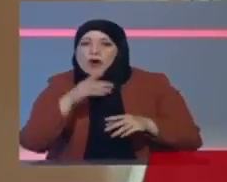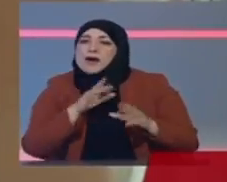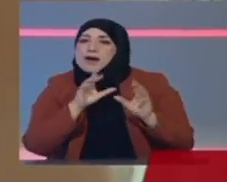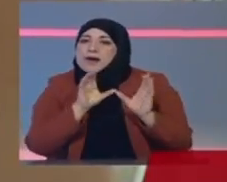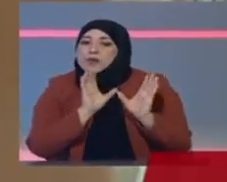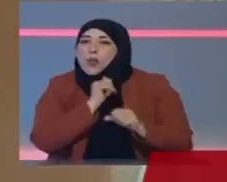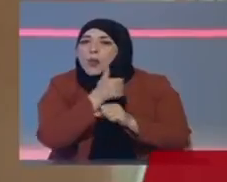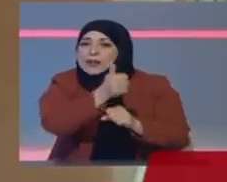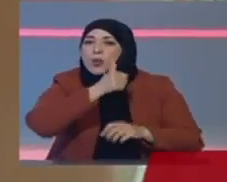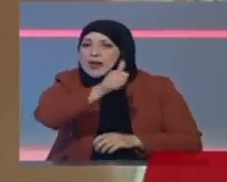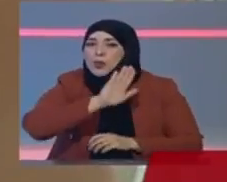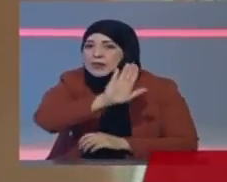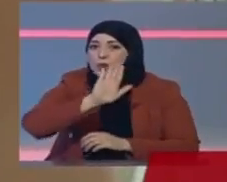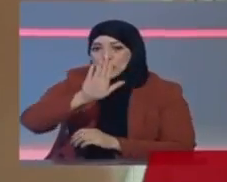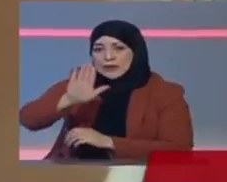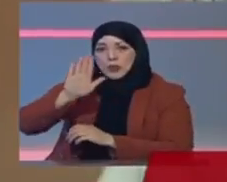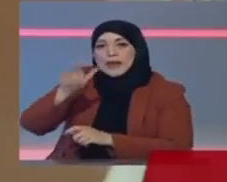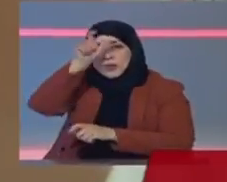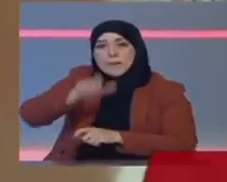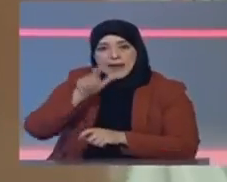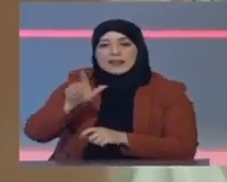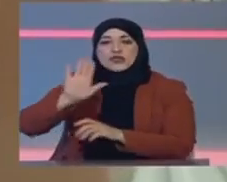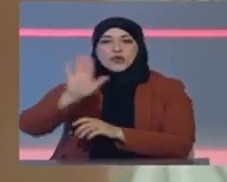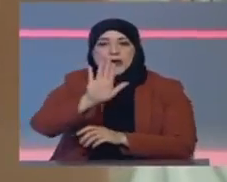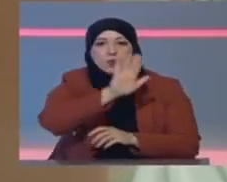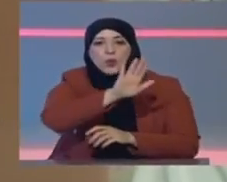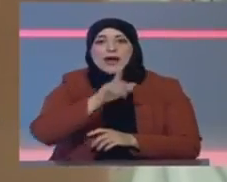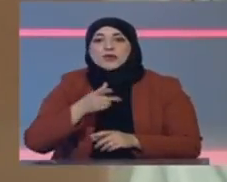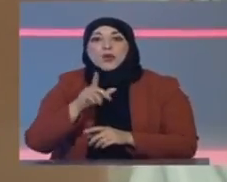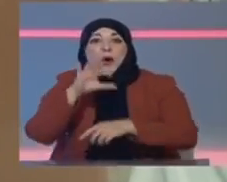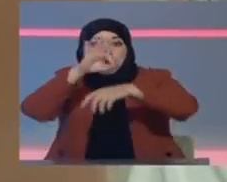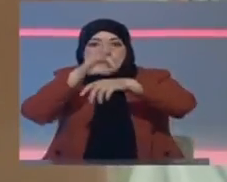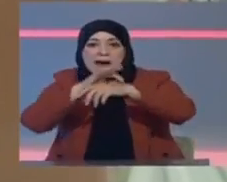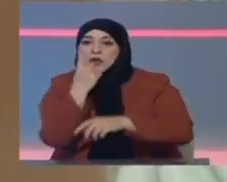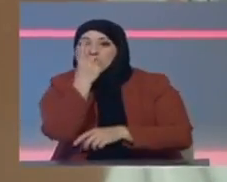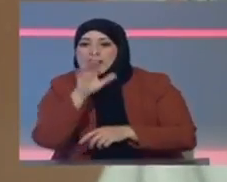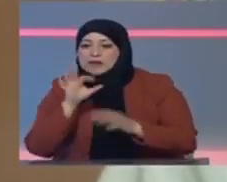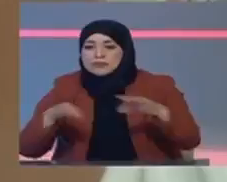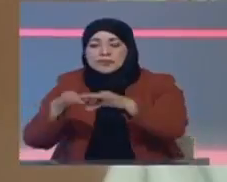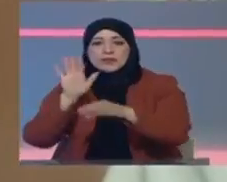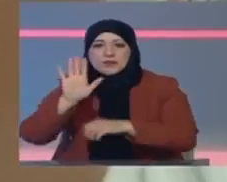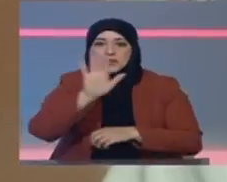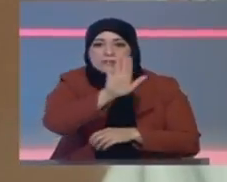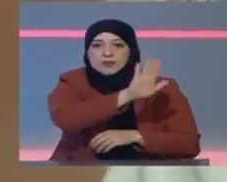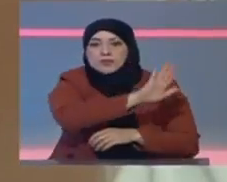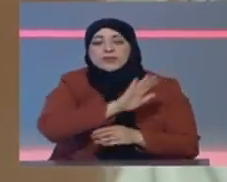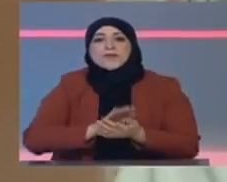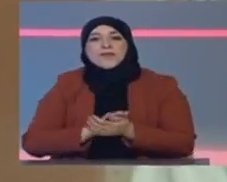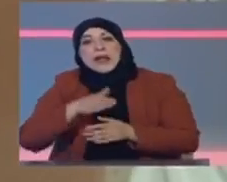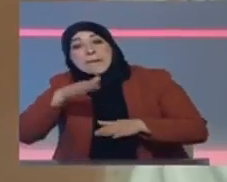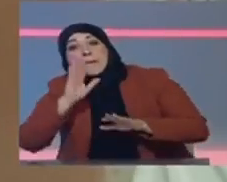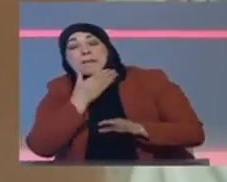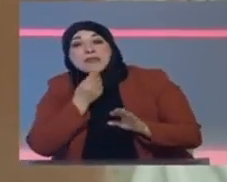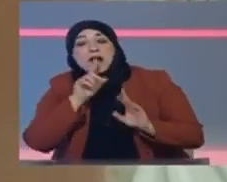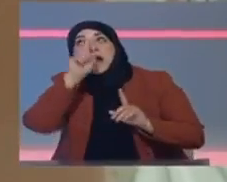الغرفه احنا مش عليك مريض واحد في كل غرفه لكن الغرفه نجم الذي كانوا لا يقدر